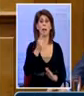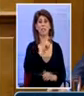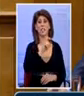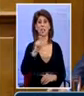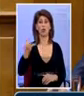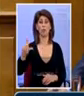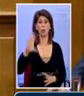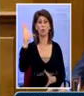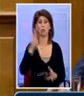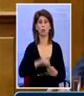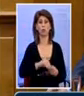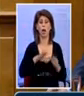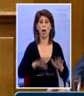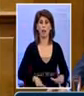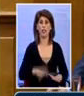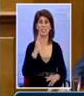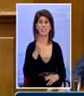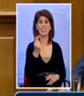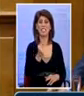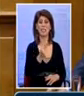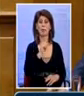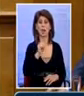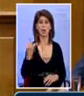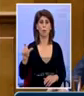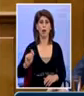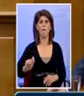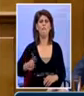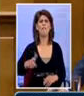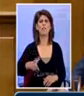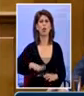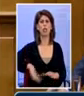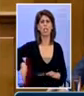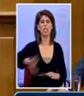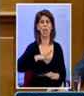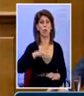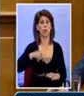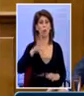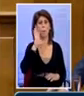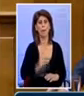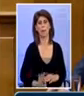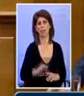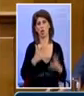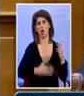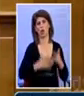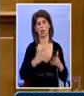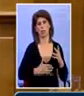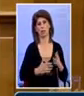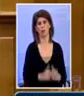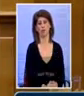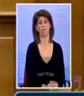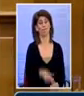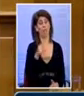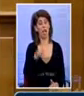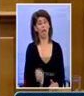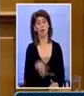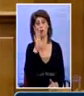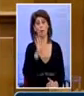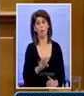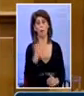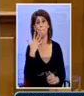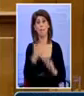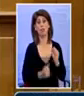συνολικά, 3,5 εκατομμύρια φτωχοί. Αυτός είναι ο πραγματικός λογαριασμός. Αυτός είναι ο πραγματικός λογαριασμός που ανέβηκε